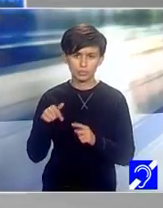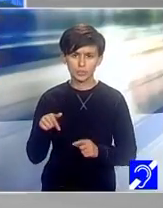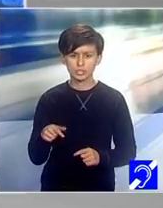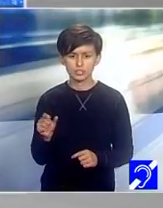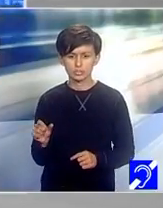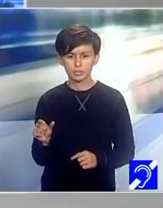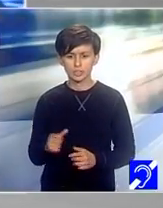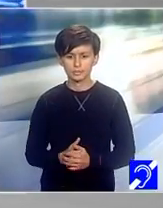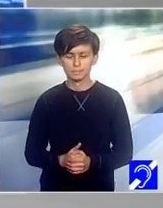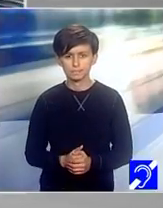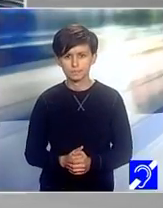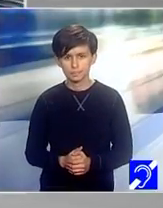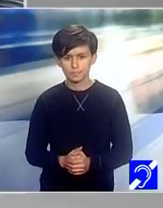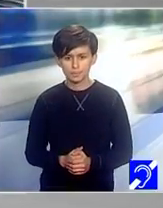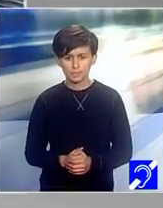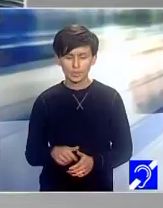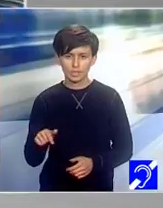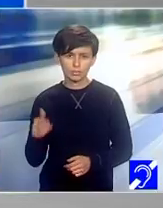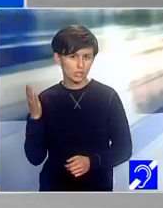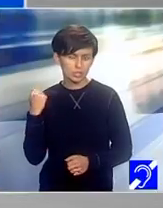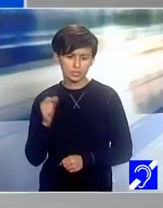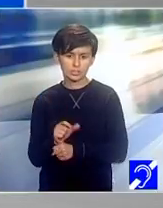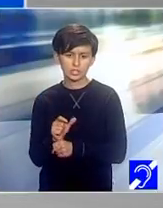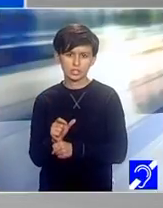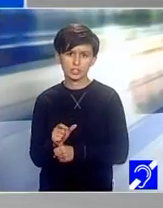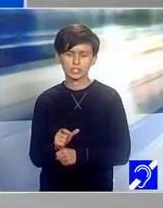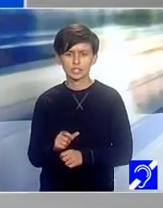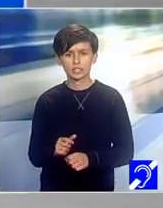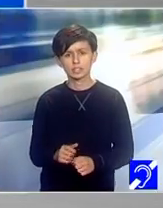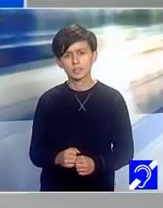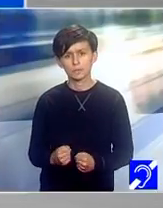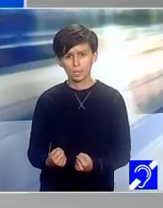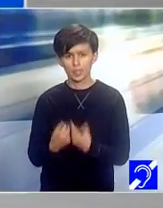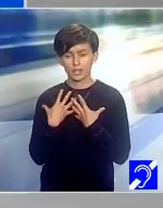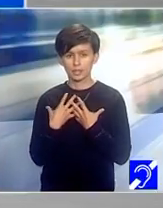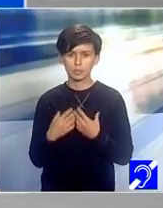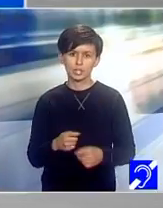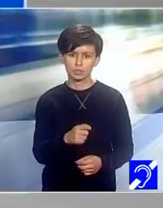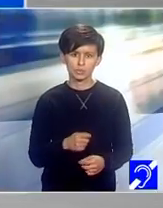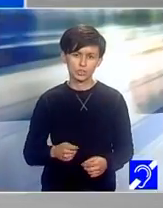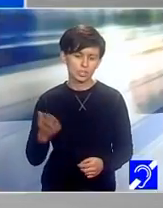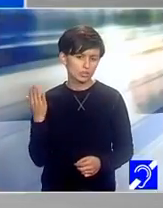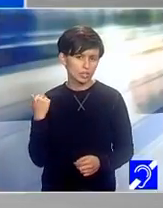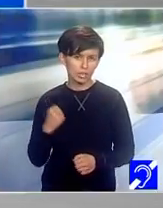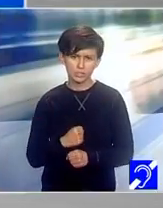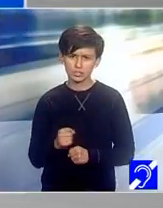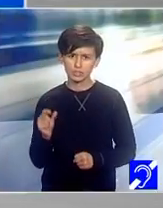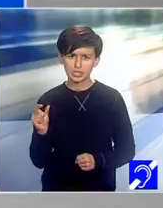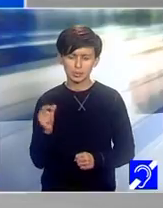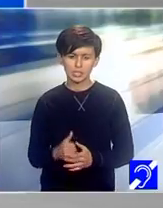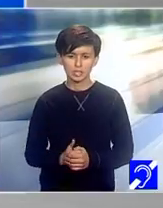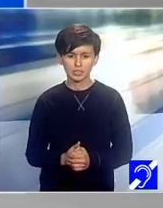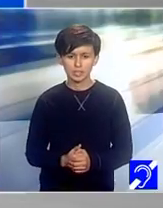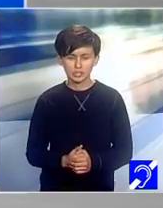subiecte. De asemenea, erați criticați că raza de impact a proiectului a fost prea mică. Noi de